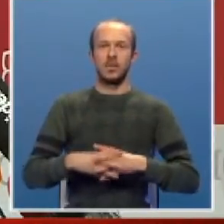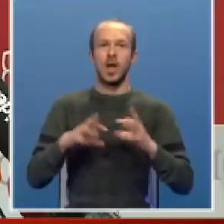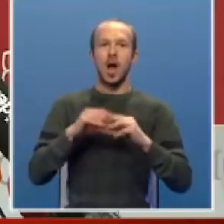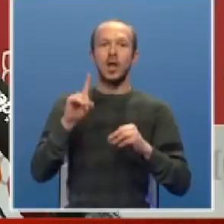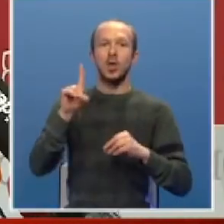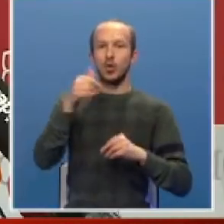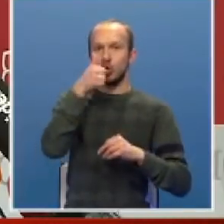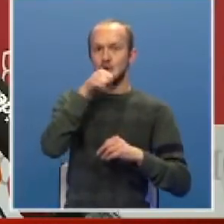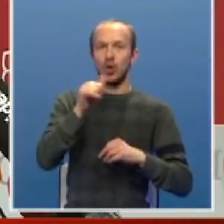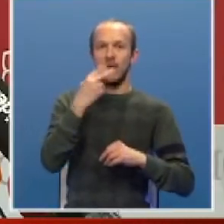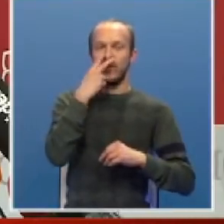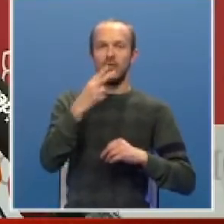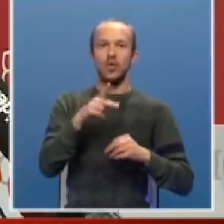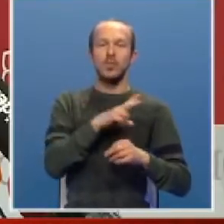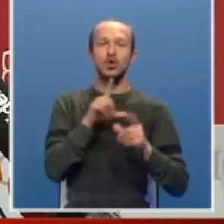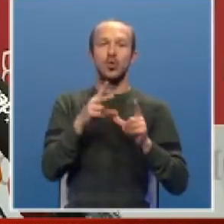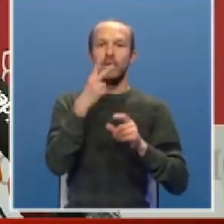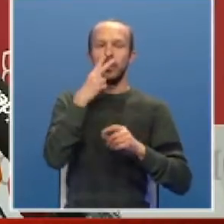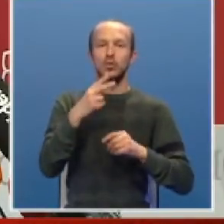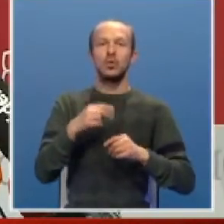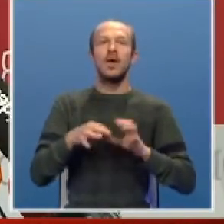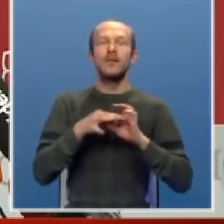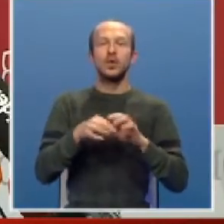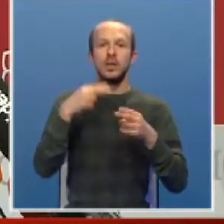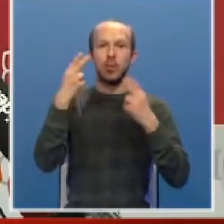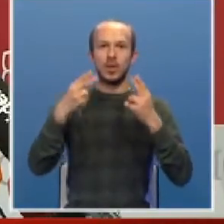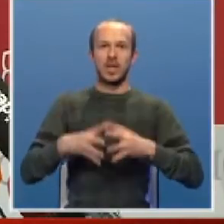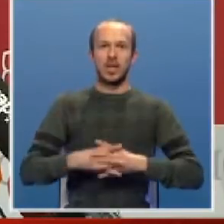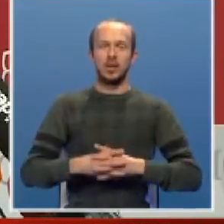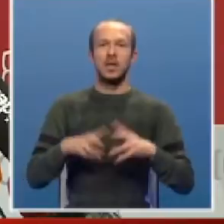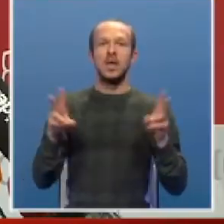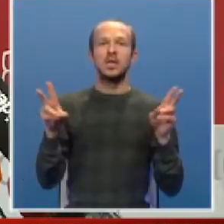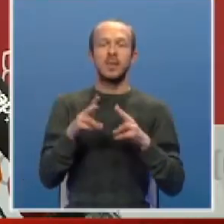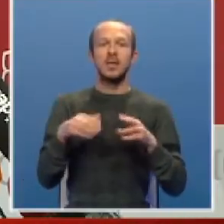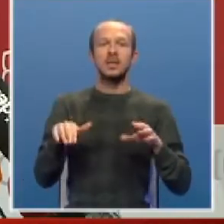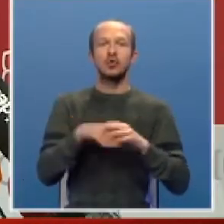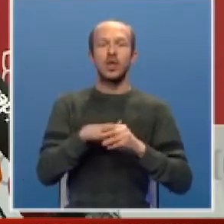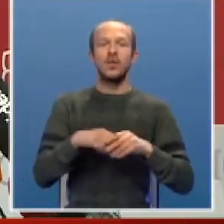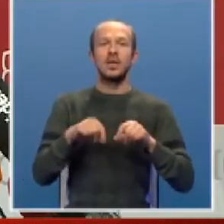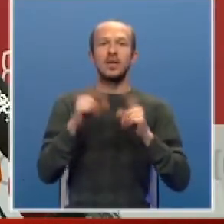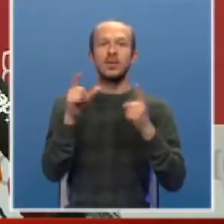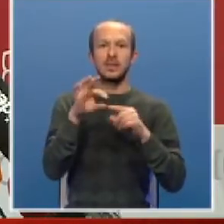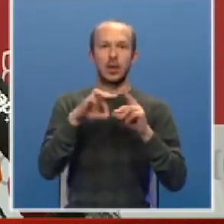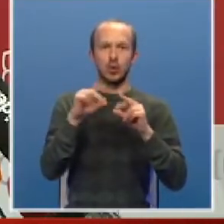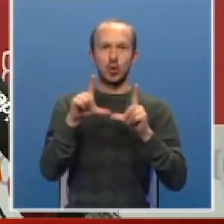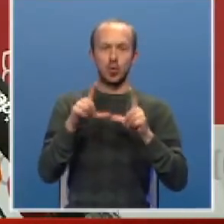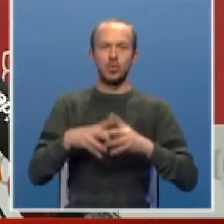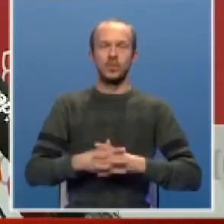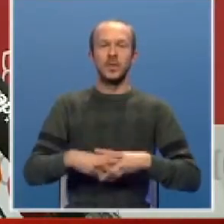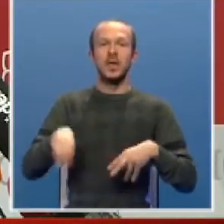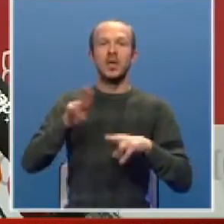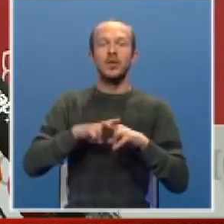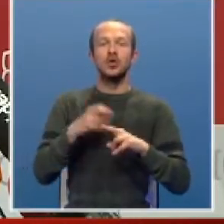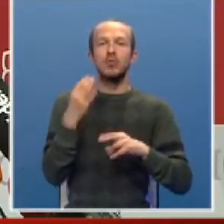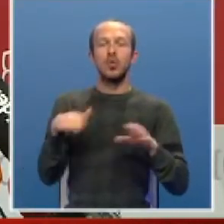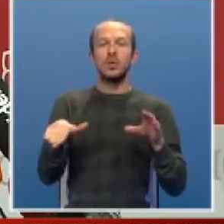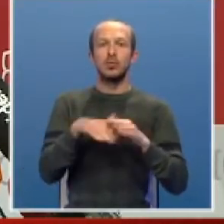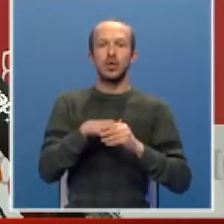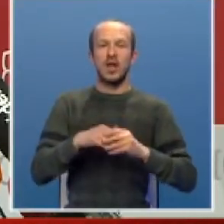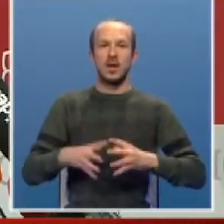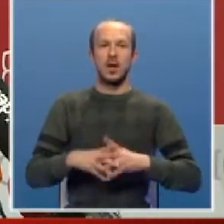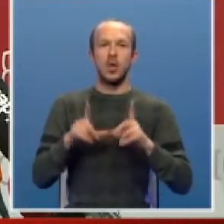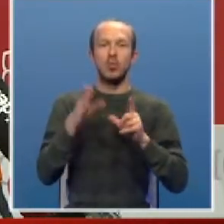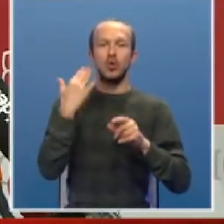ono što je vidljivo, imajući u vidu da smo vodili politike smanjenja zapošljavanja u javnom sektoru, da je najveći broj zapošljenja